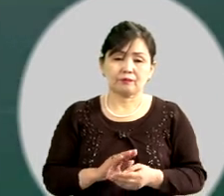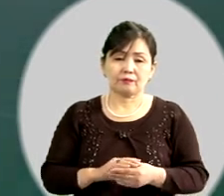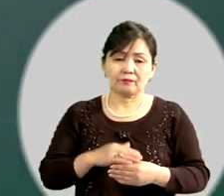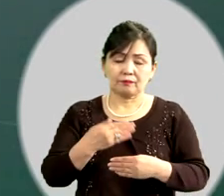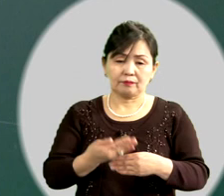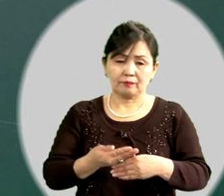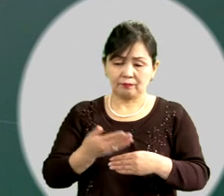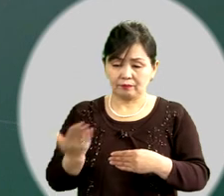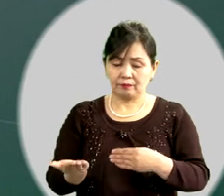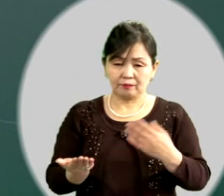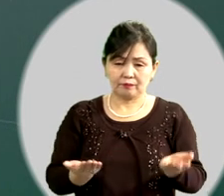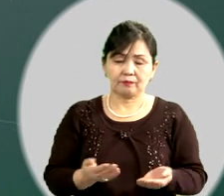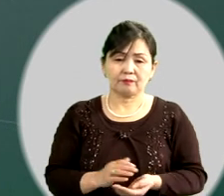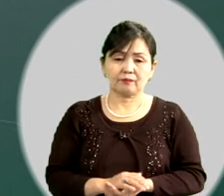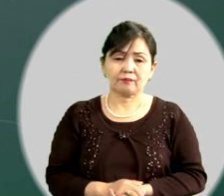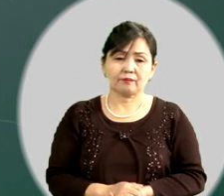хэмжээ.